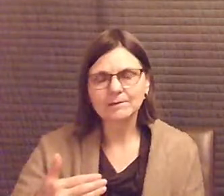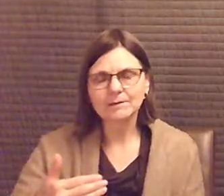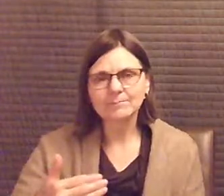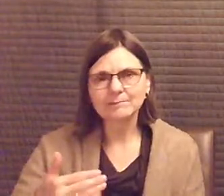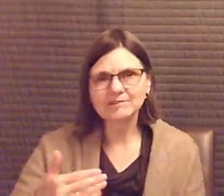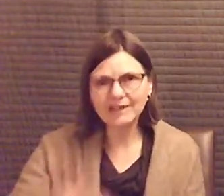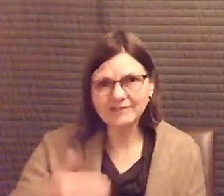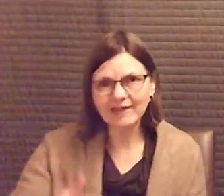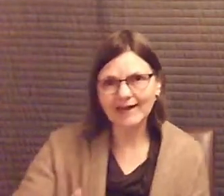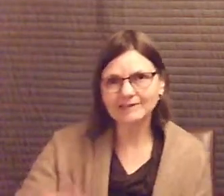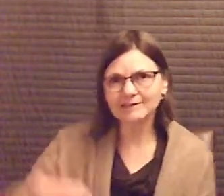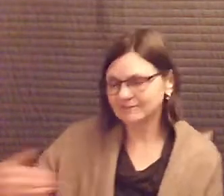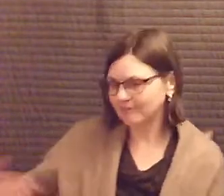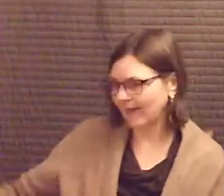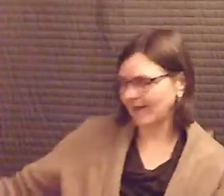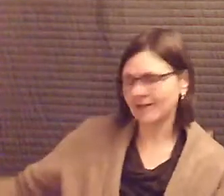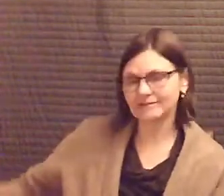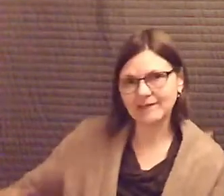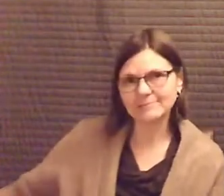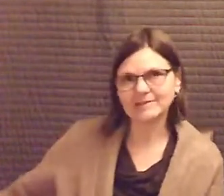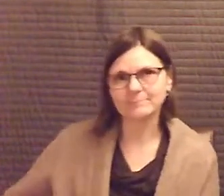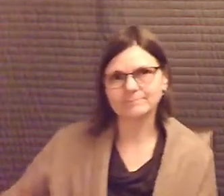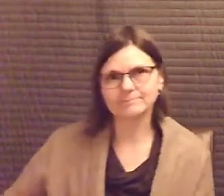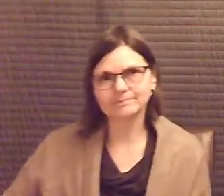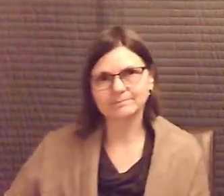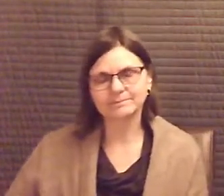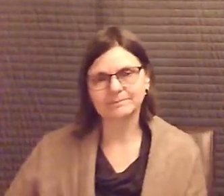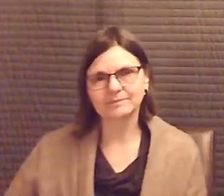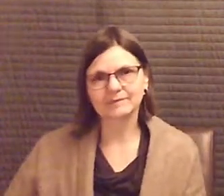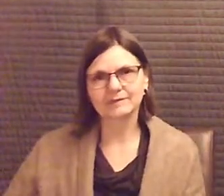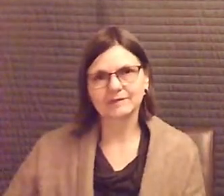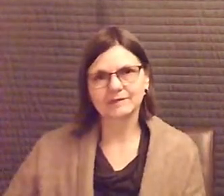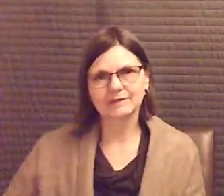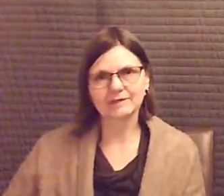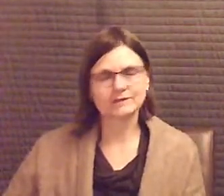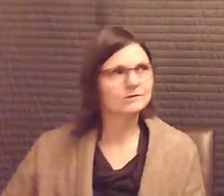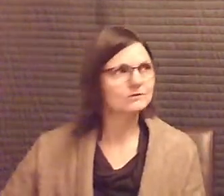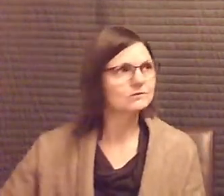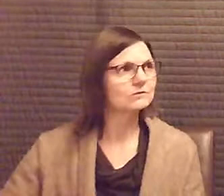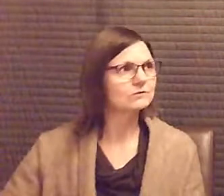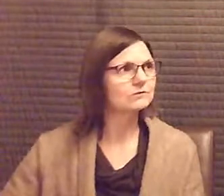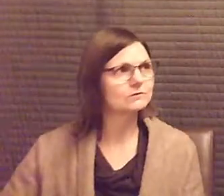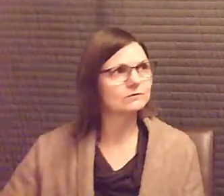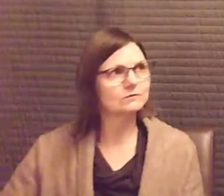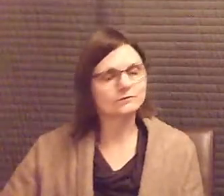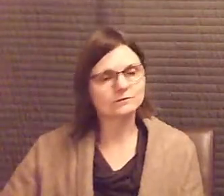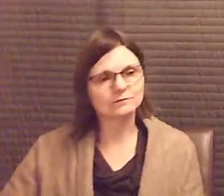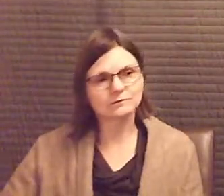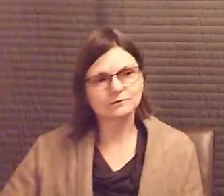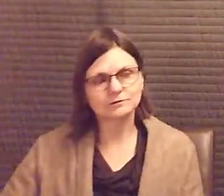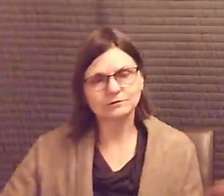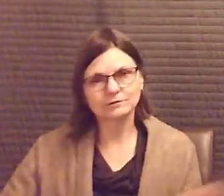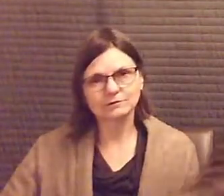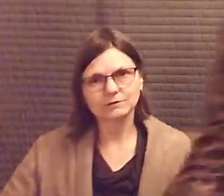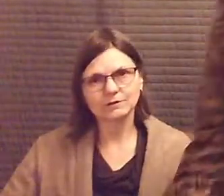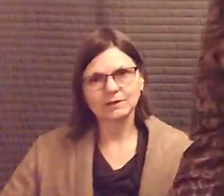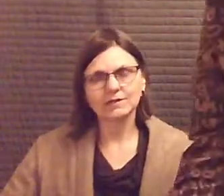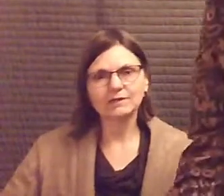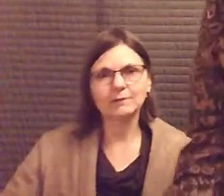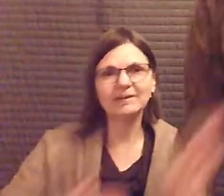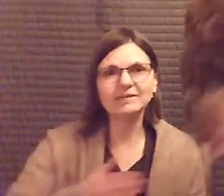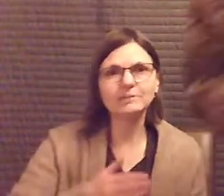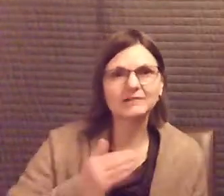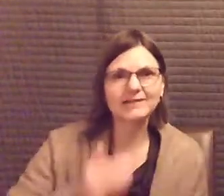met dan ga je zei aan zijn ready to all your eyes look limburg is